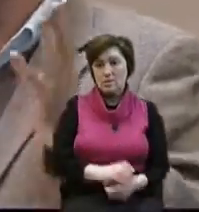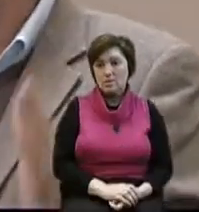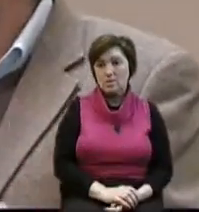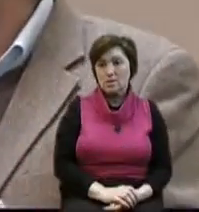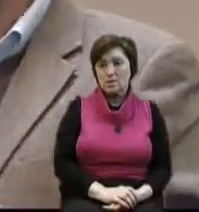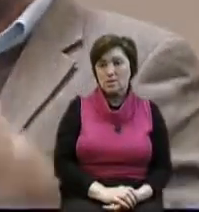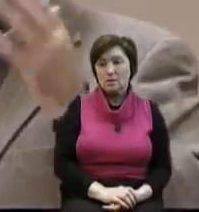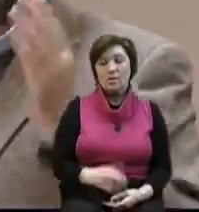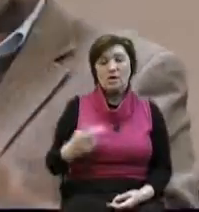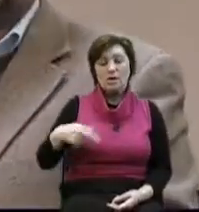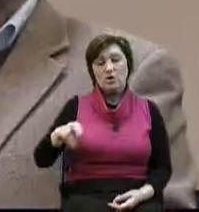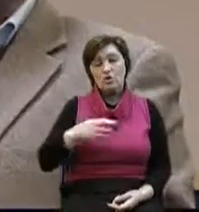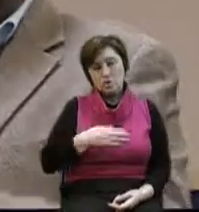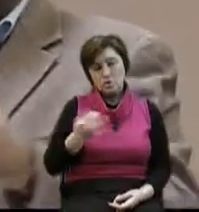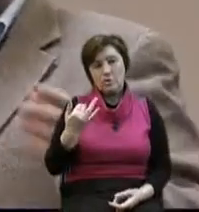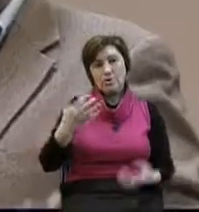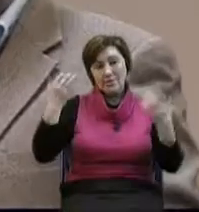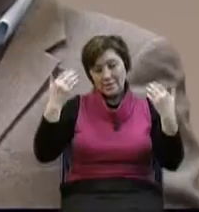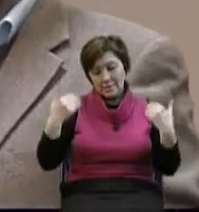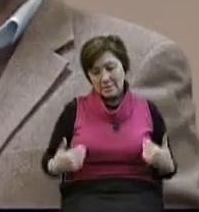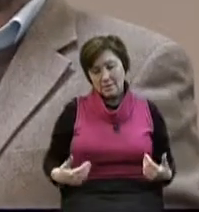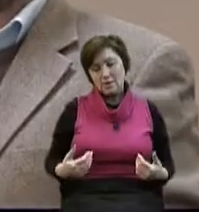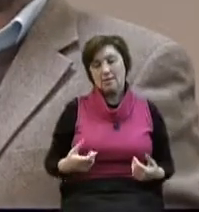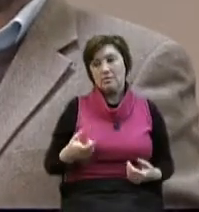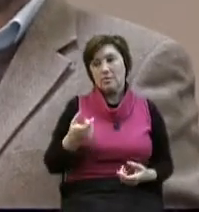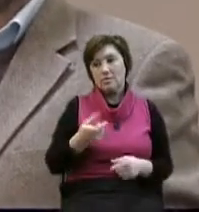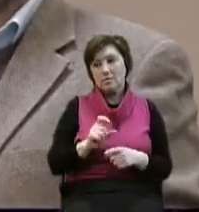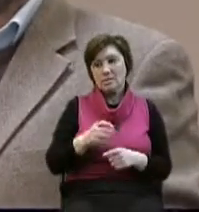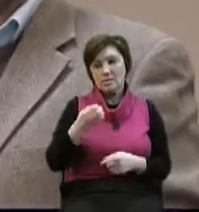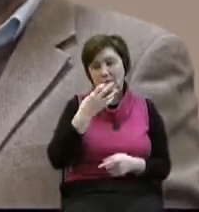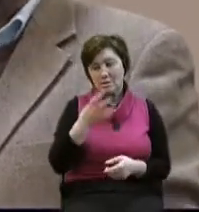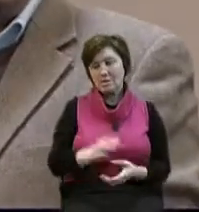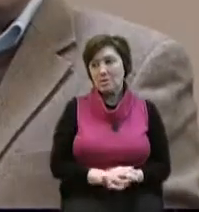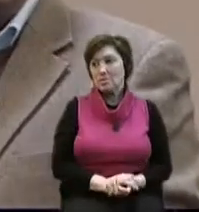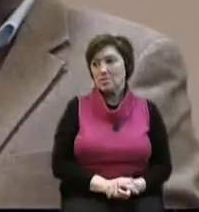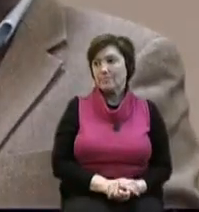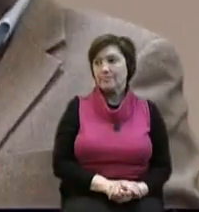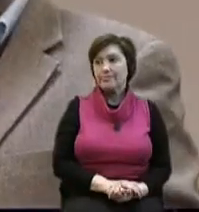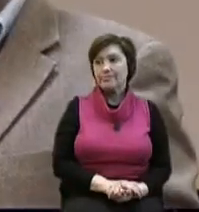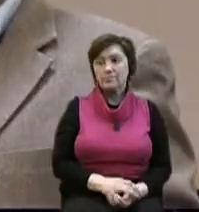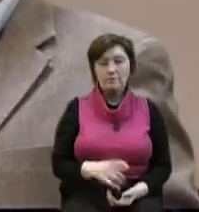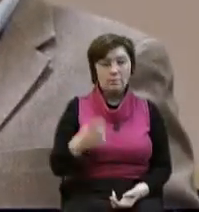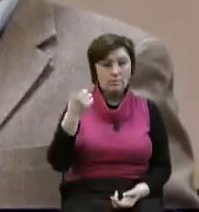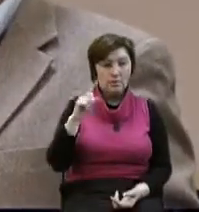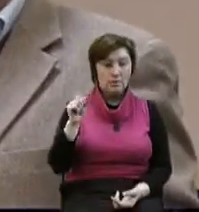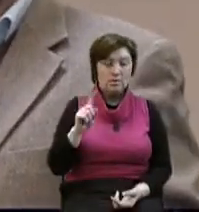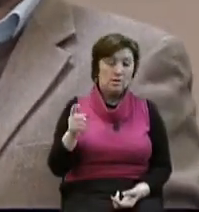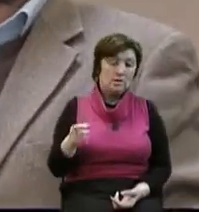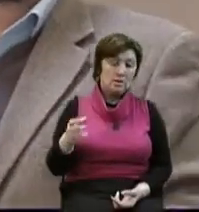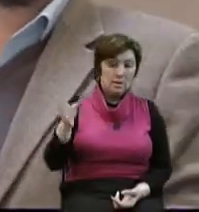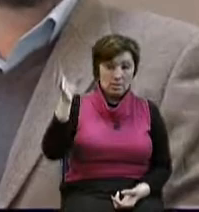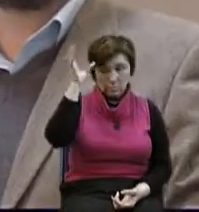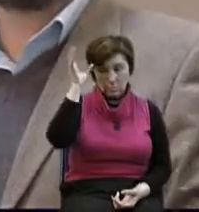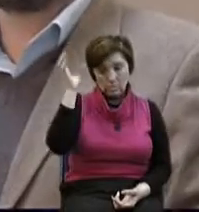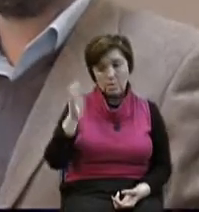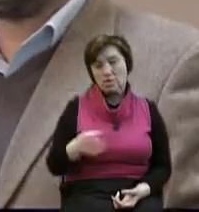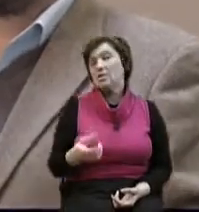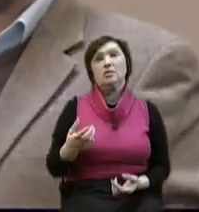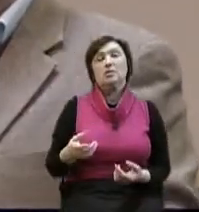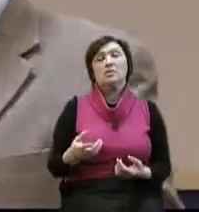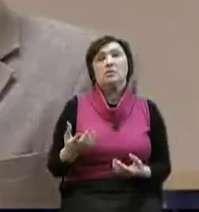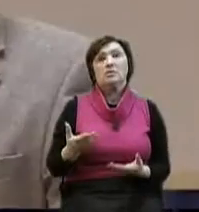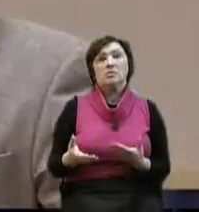отдохнуть и душой, и телом. Это хорошо. Я думаю, что это будет разумнее, если мы просто в воскресенье